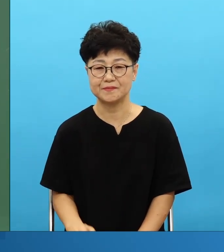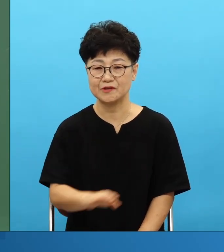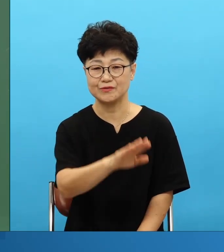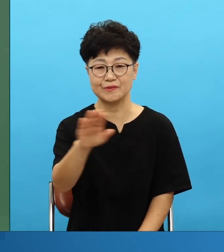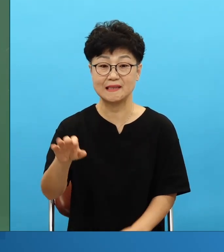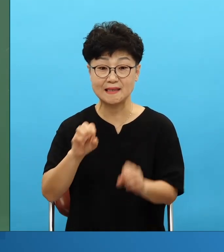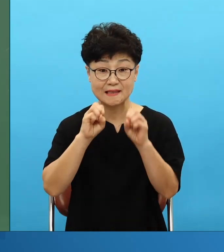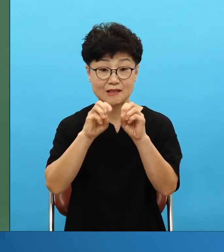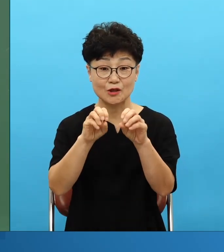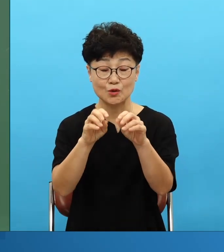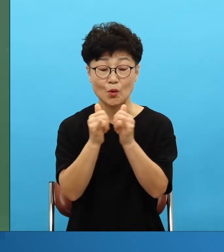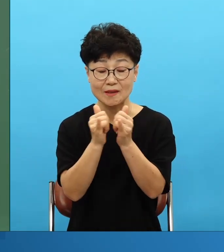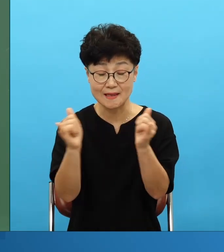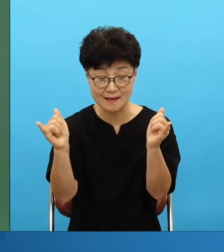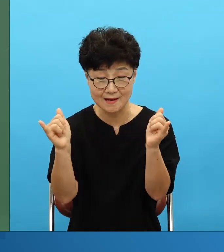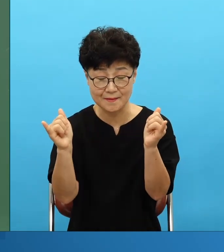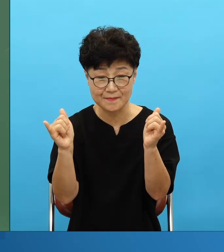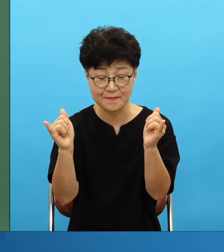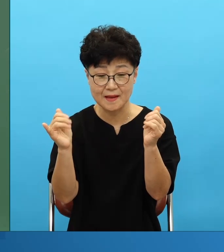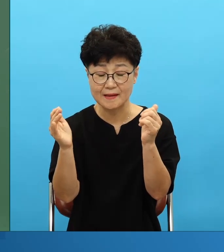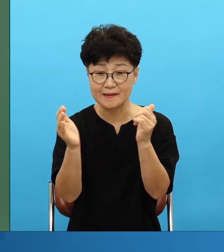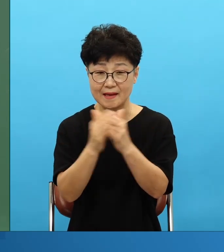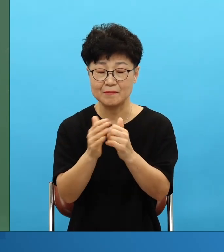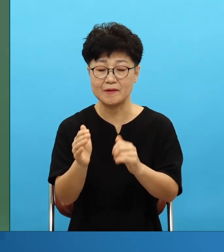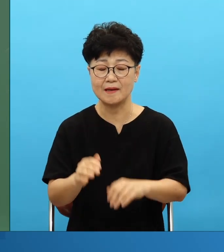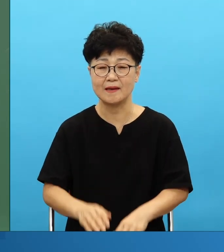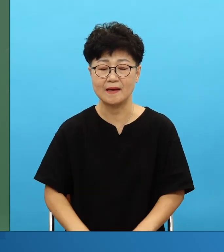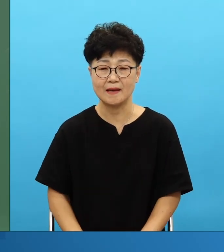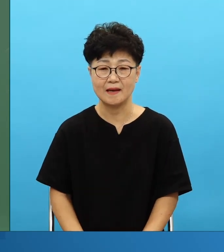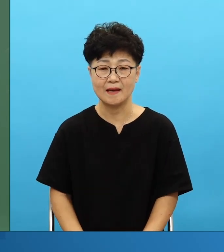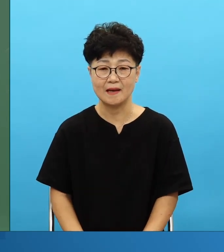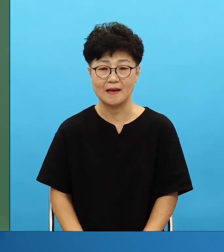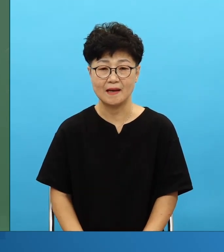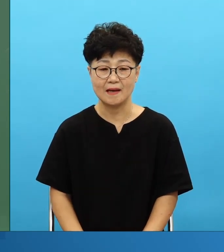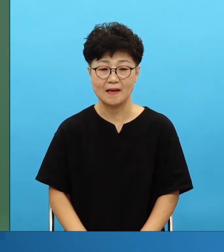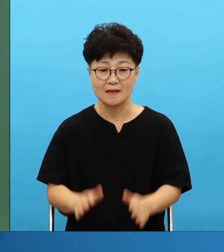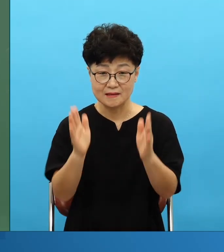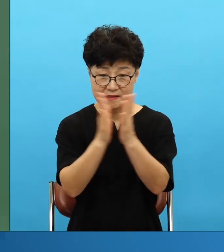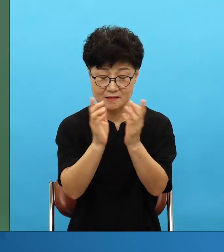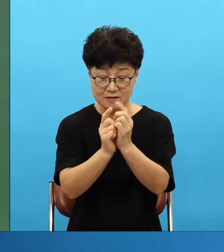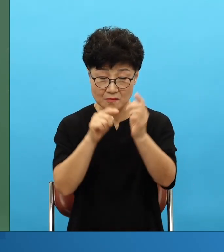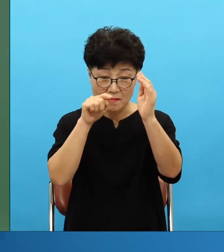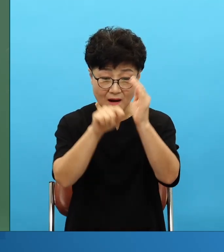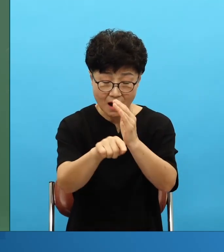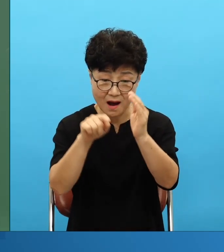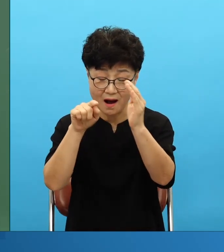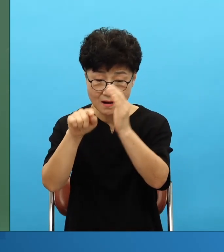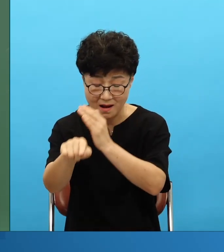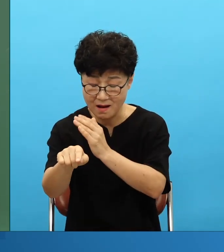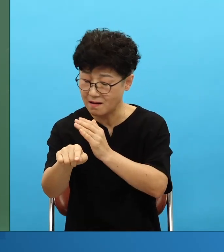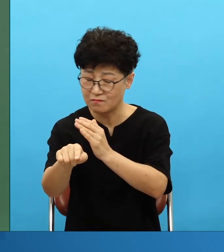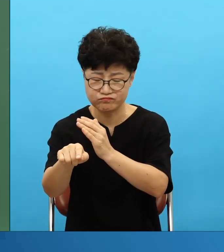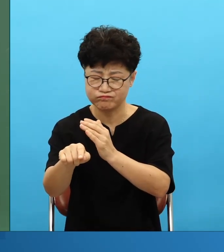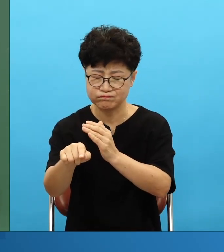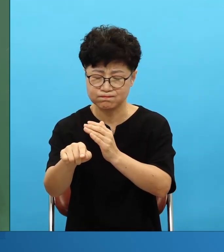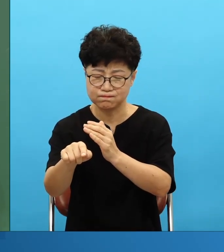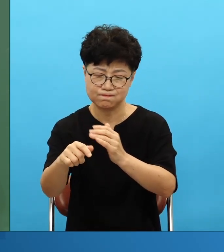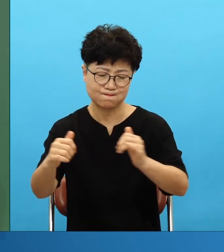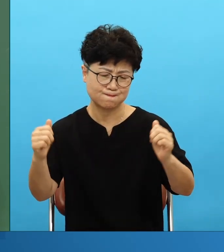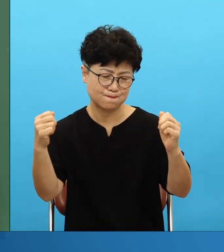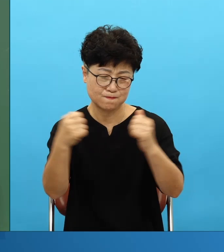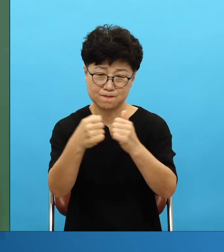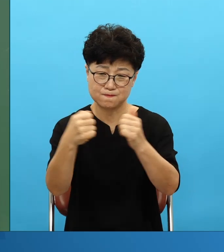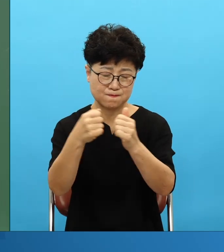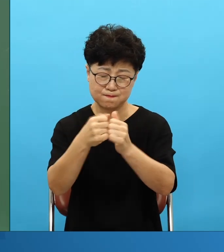들어가면 달을 살리기 때문에요. 싸울 필요도 And 없어요. because we are evangelists, when we go in, we can save everyone. So we